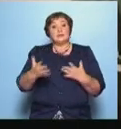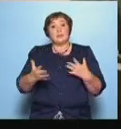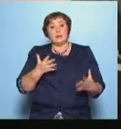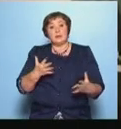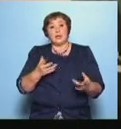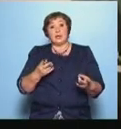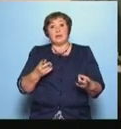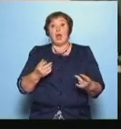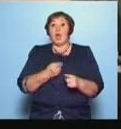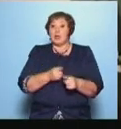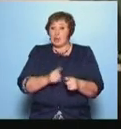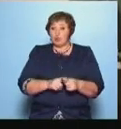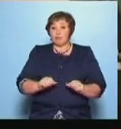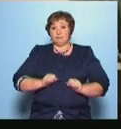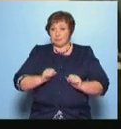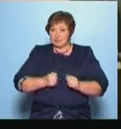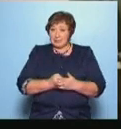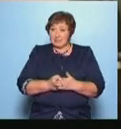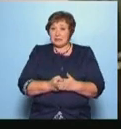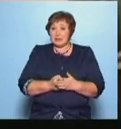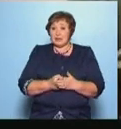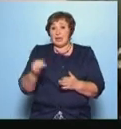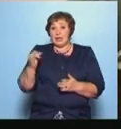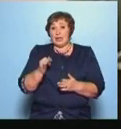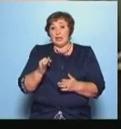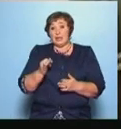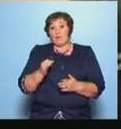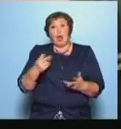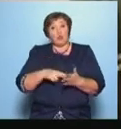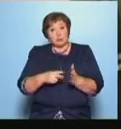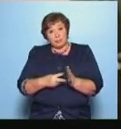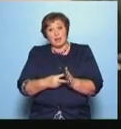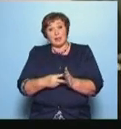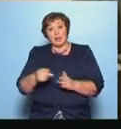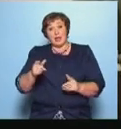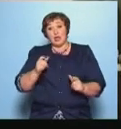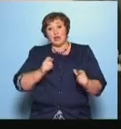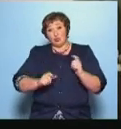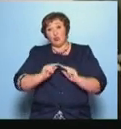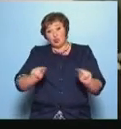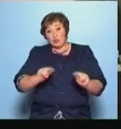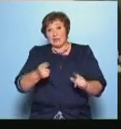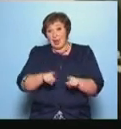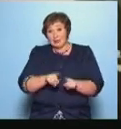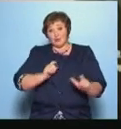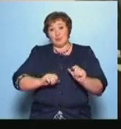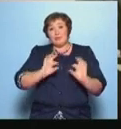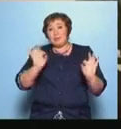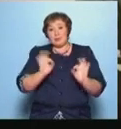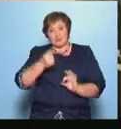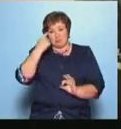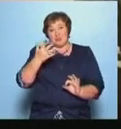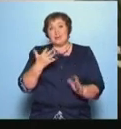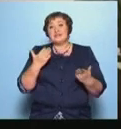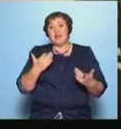целей, к которым он стремится. И в каком-то плане учить таких студентов, конечно, проще, потому что они прекрасно понимают, для чего они это